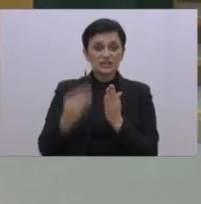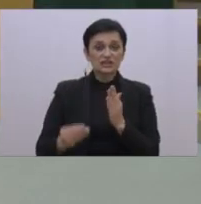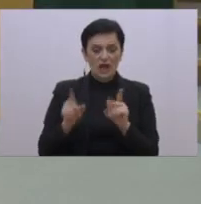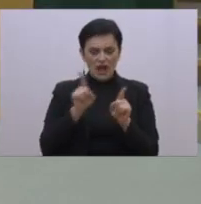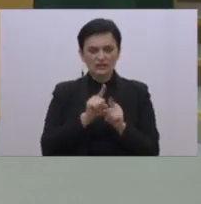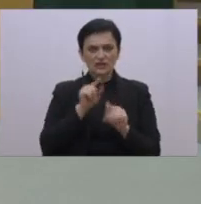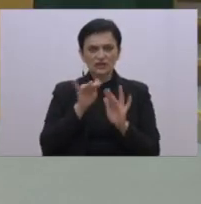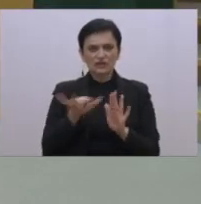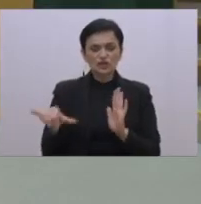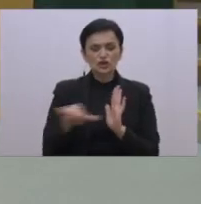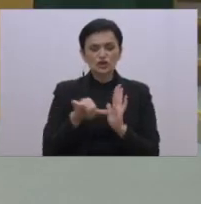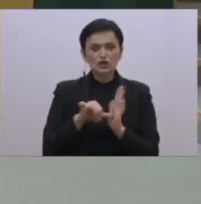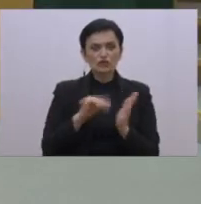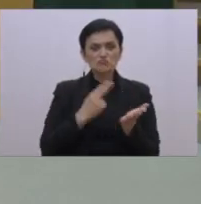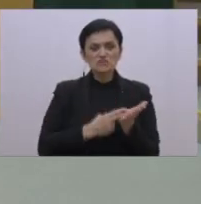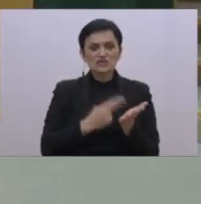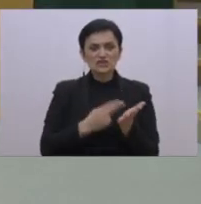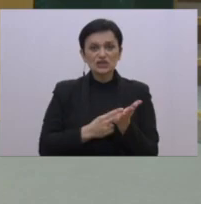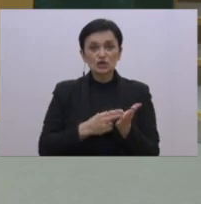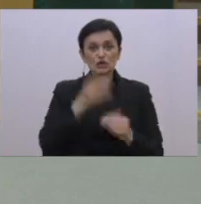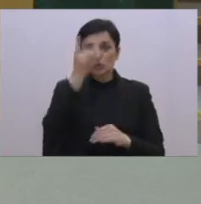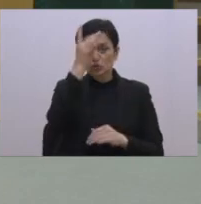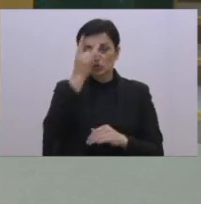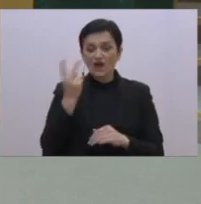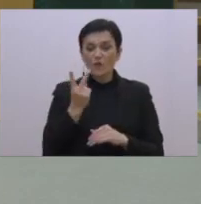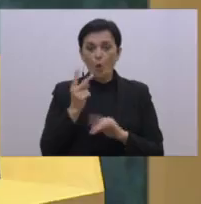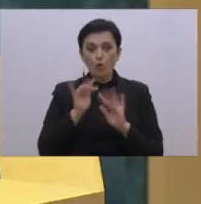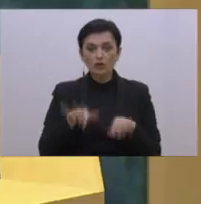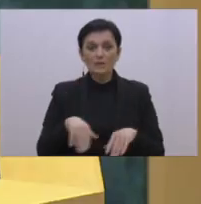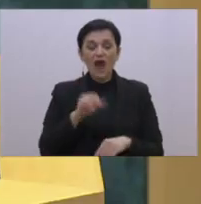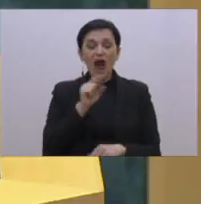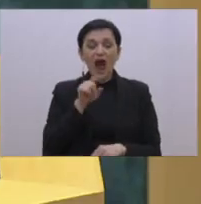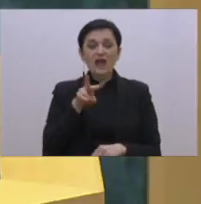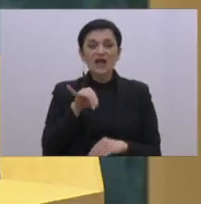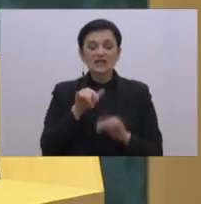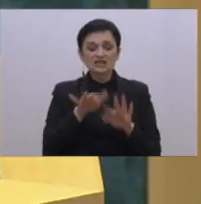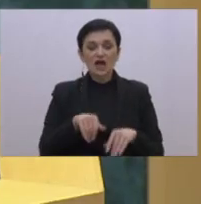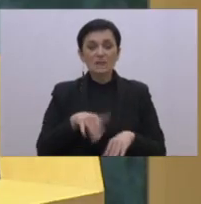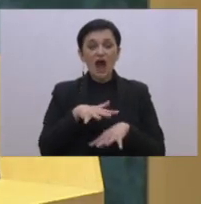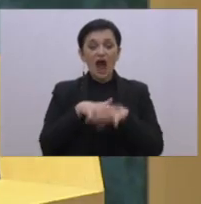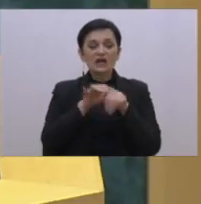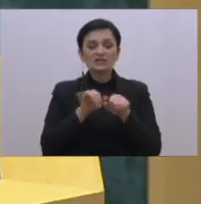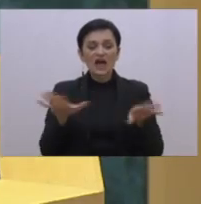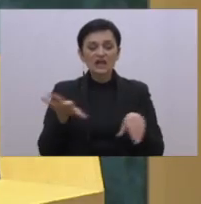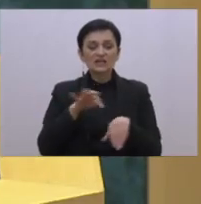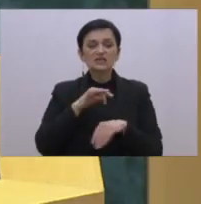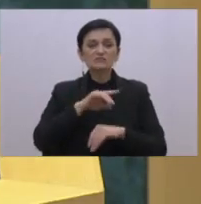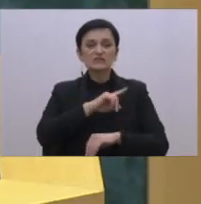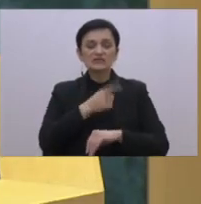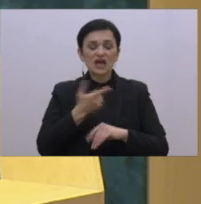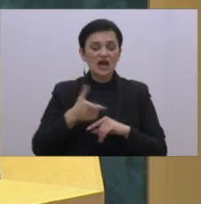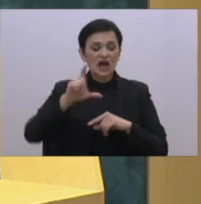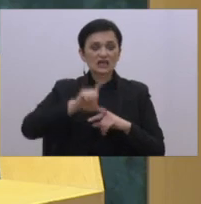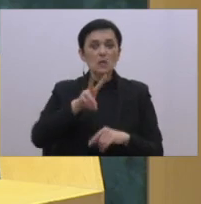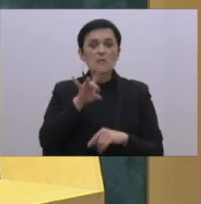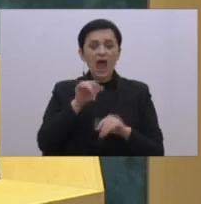ასეთ საქმეს იშველიებდნენ მტკიცებულებად. რუსთავი ორის საქმე, ახალაიას საქმე, აქციის დაშლისას ძალის გადამეტების საქმე,